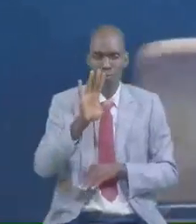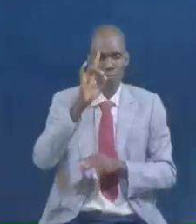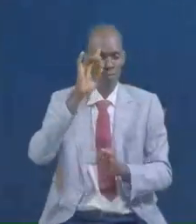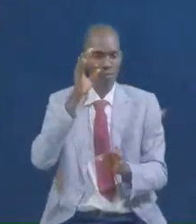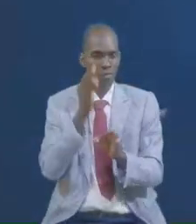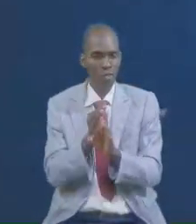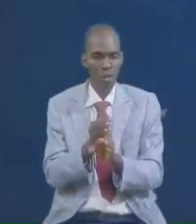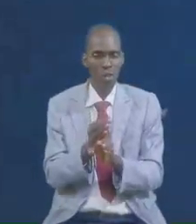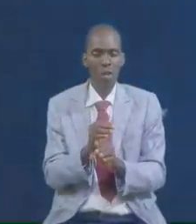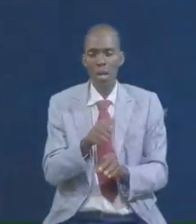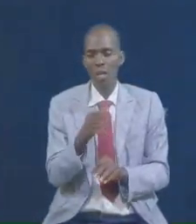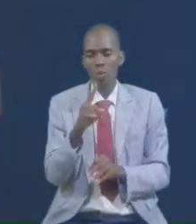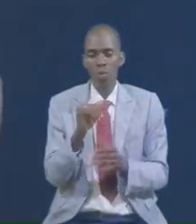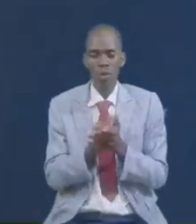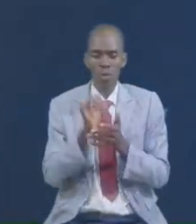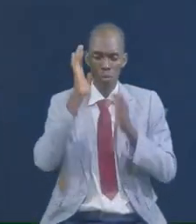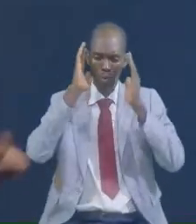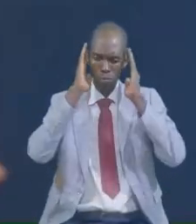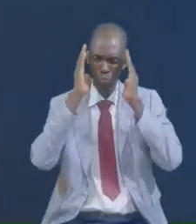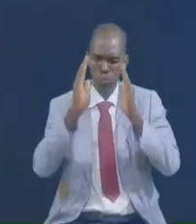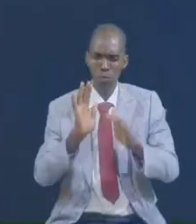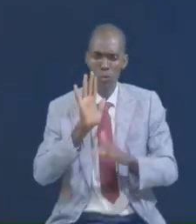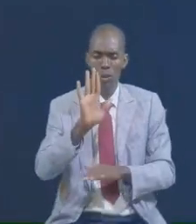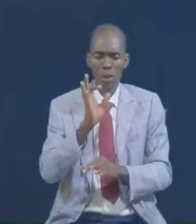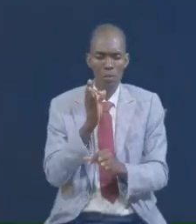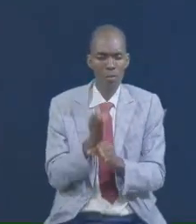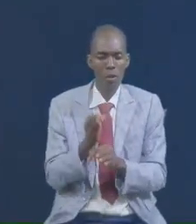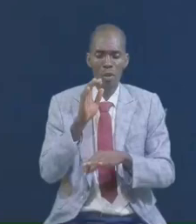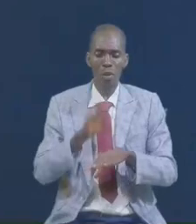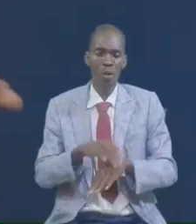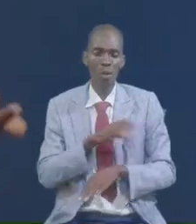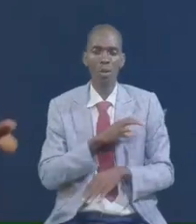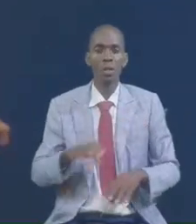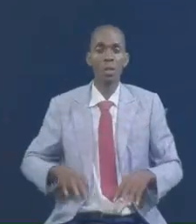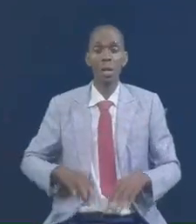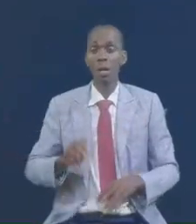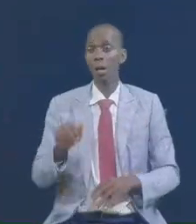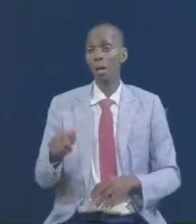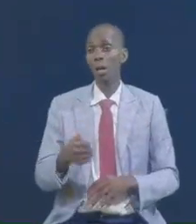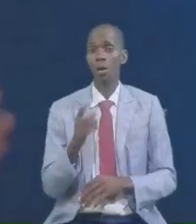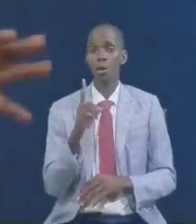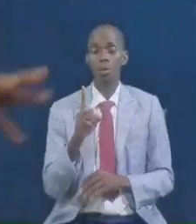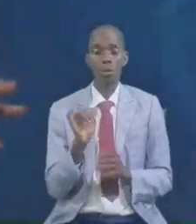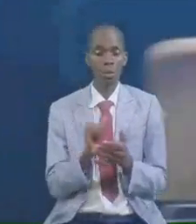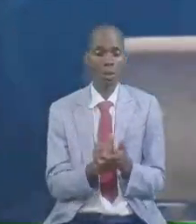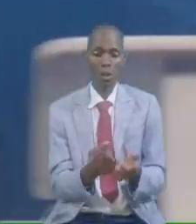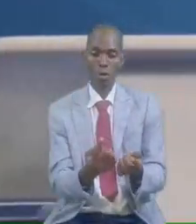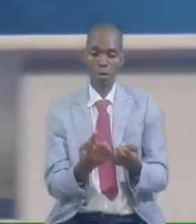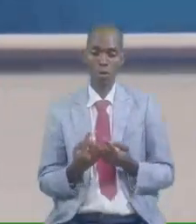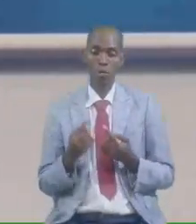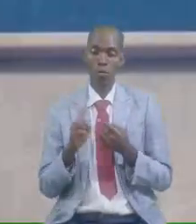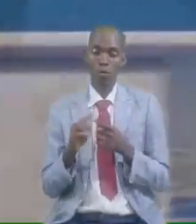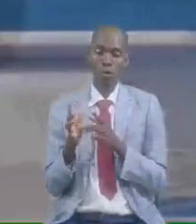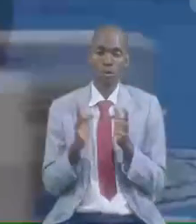qui concentre sa foi sur Christ, et quiconque vient, tout ce qu'il peut faire,